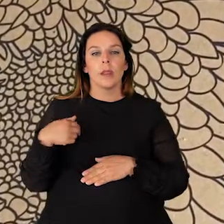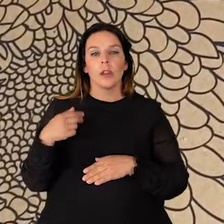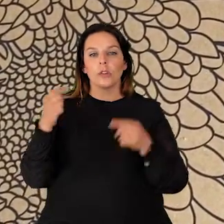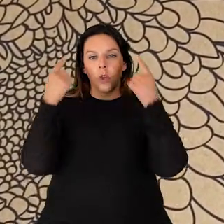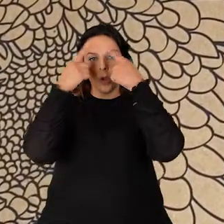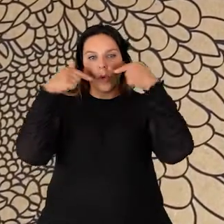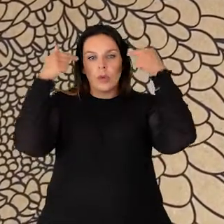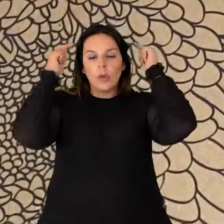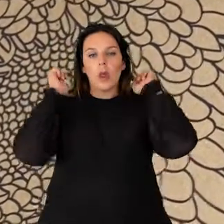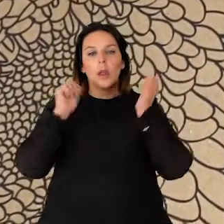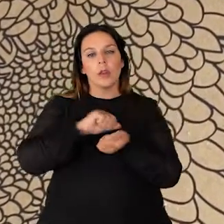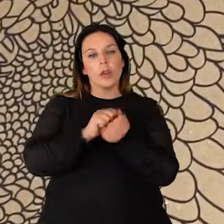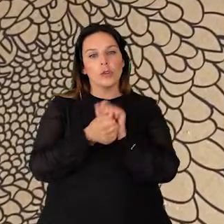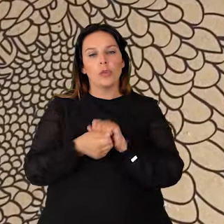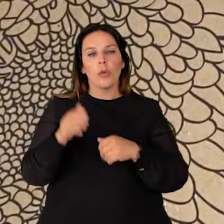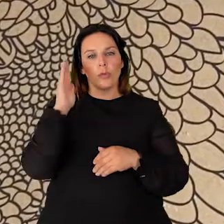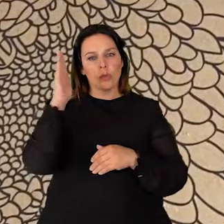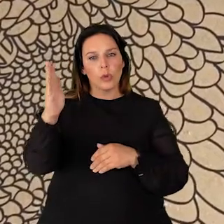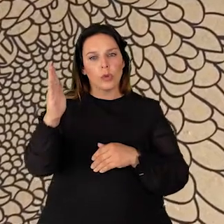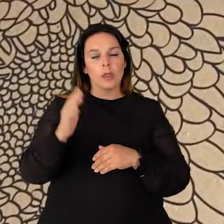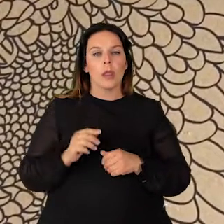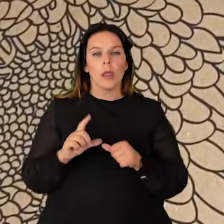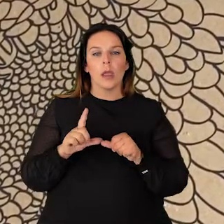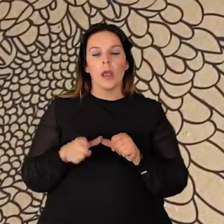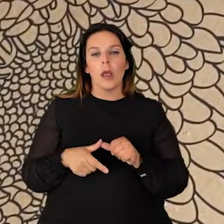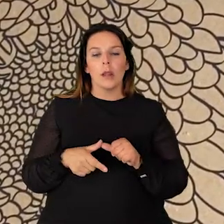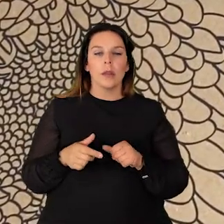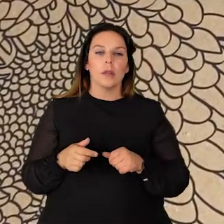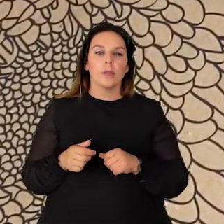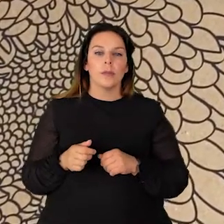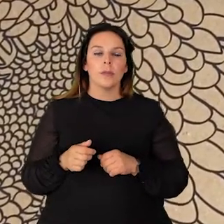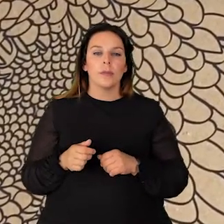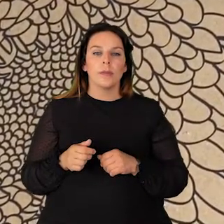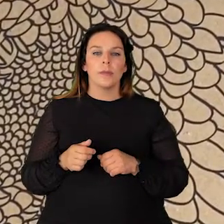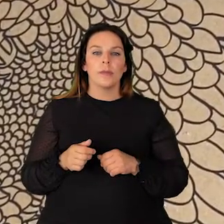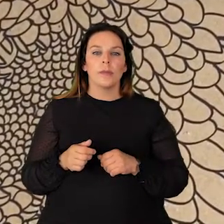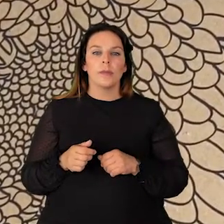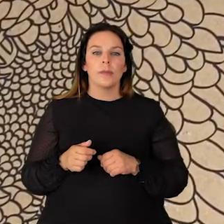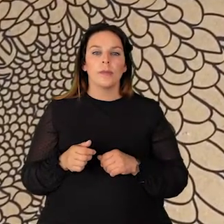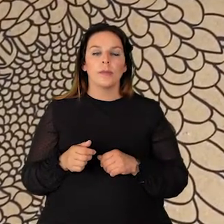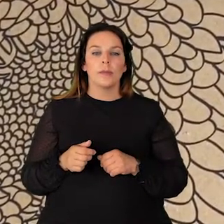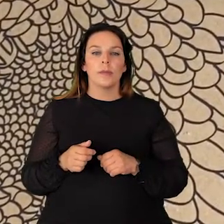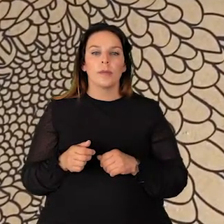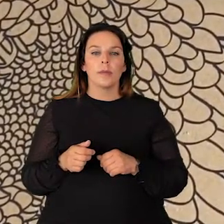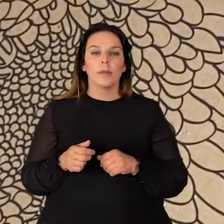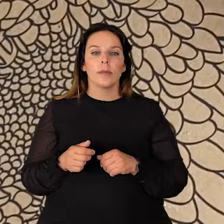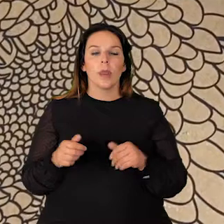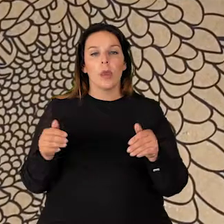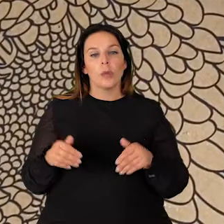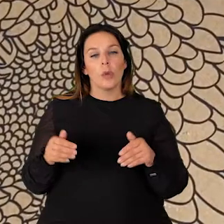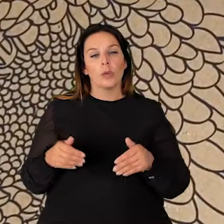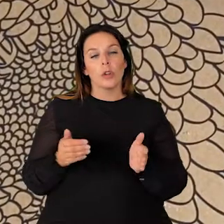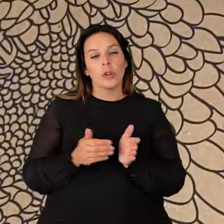noszę okulary są bardzo proste ale na pewno będziecie musieli nasze